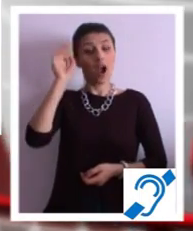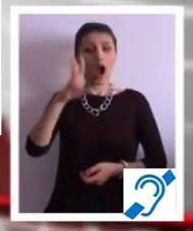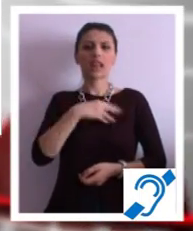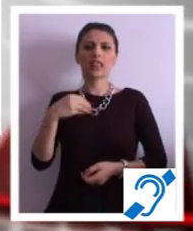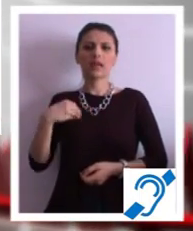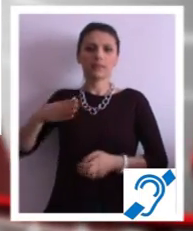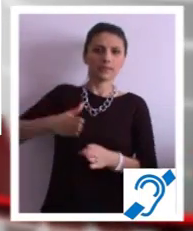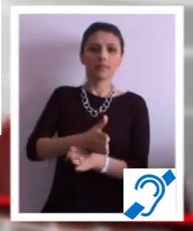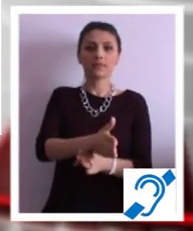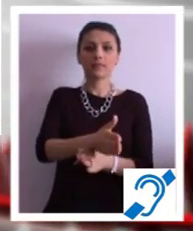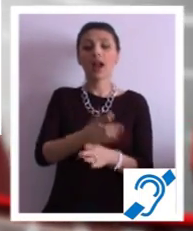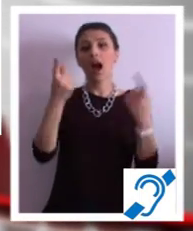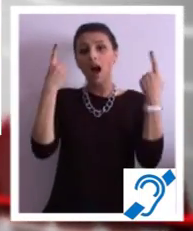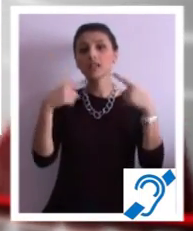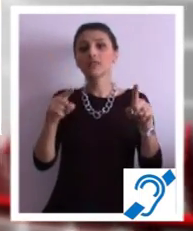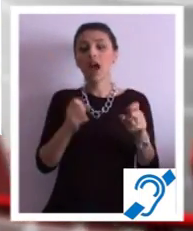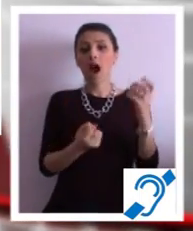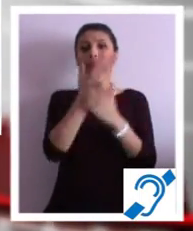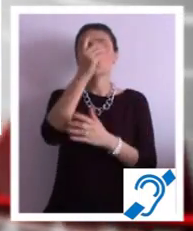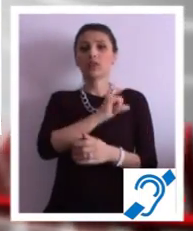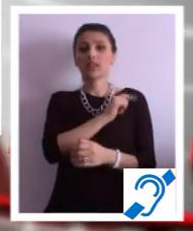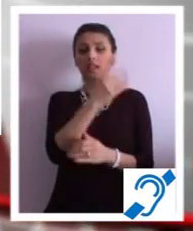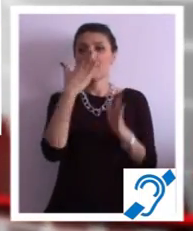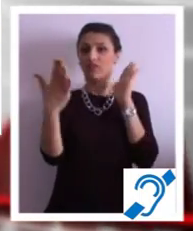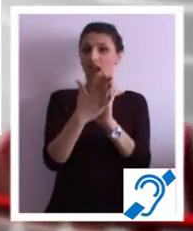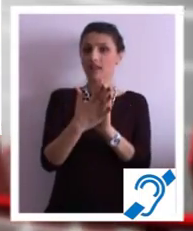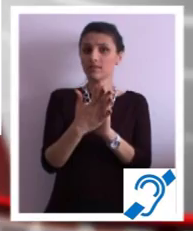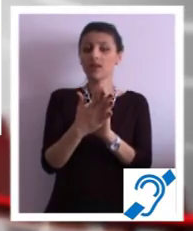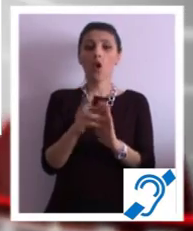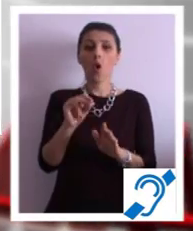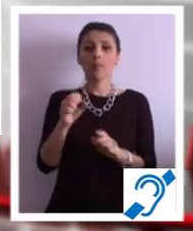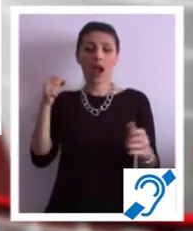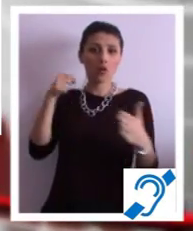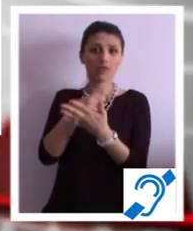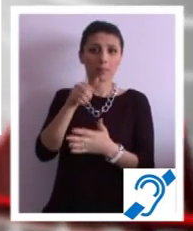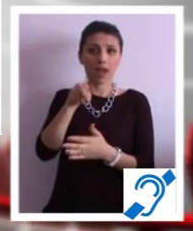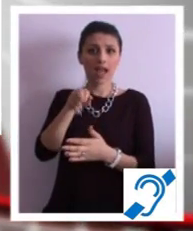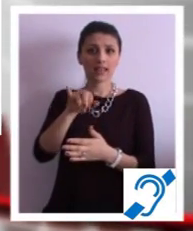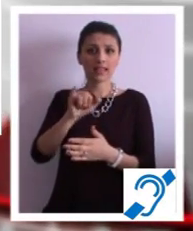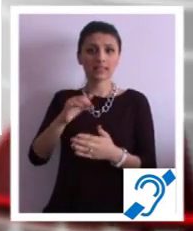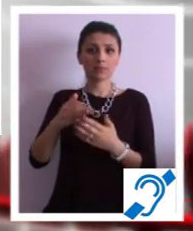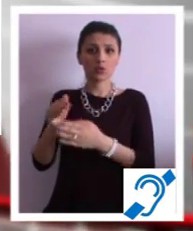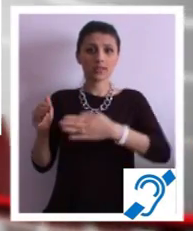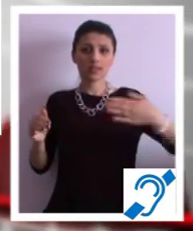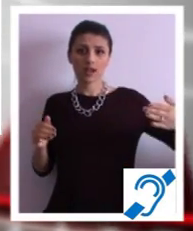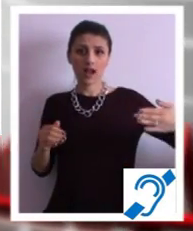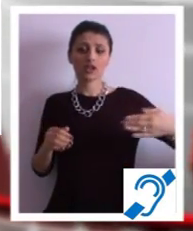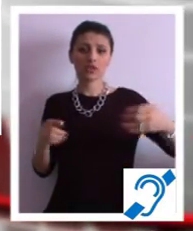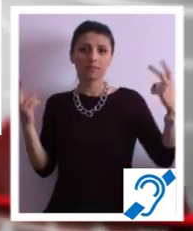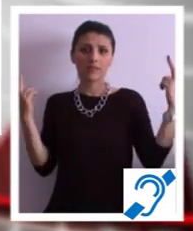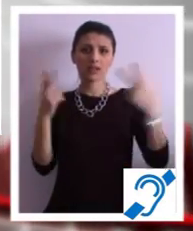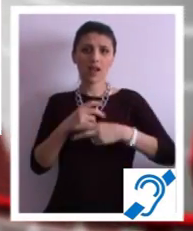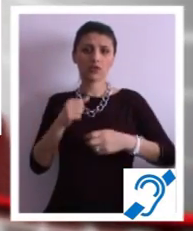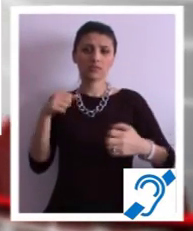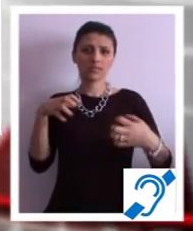timp să intre în trafic, astfel că i-a apărut tânărului în față. Opelul a lovit Matizul la aripa din stânga față, iar impactul a